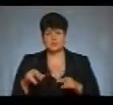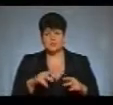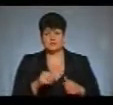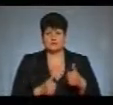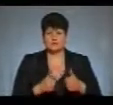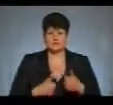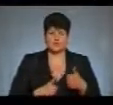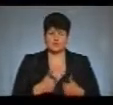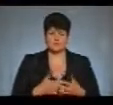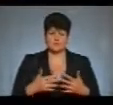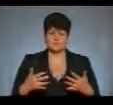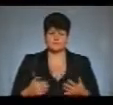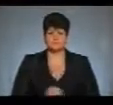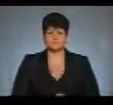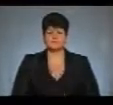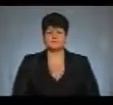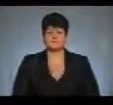вікторинах.